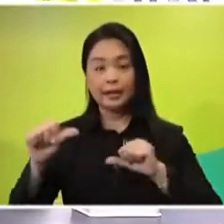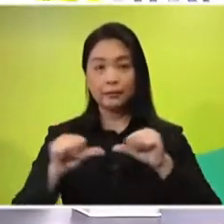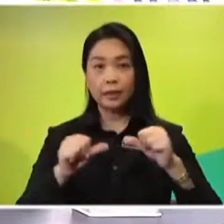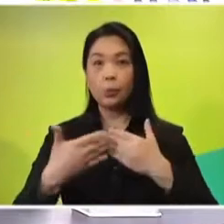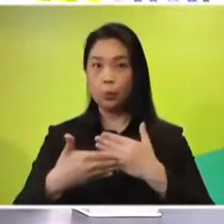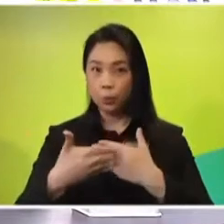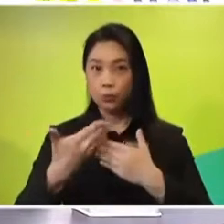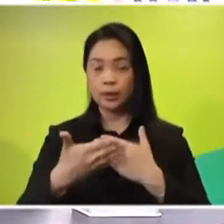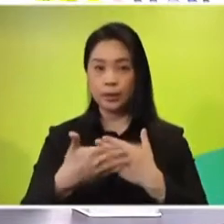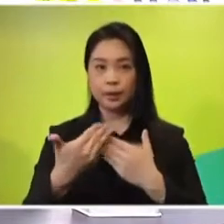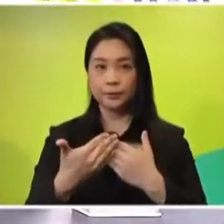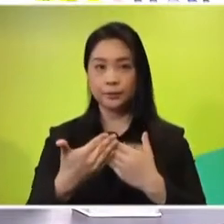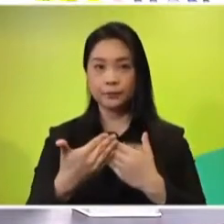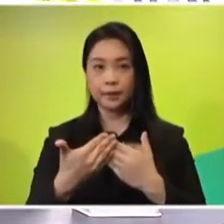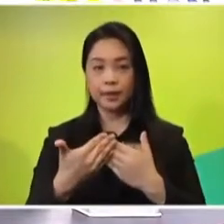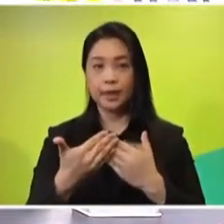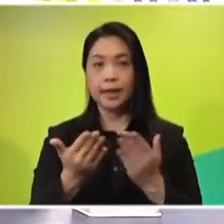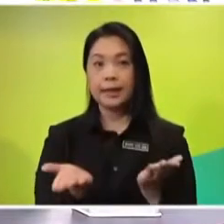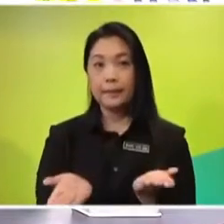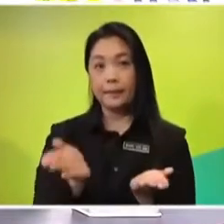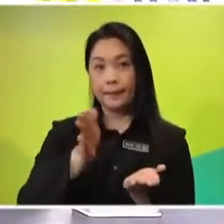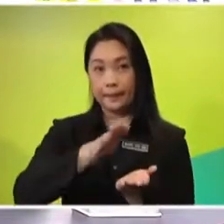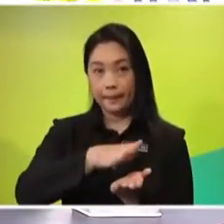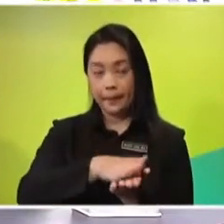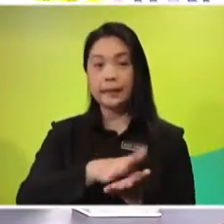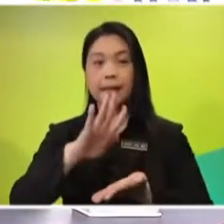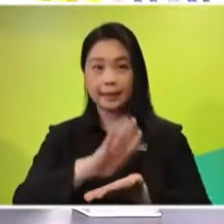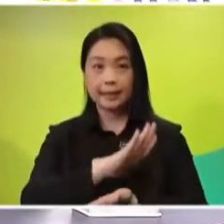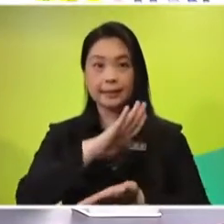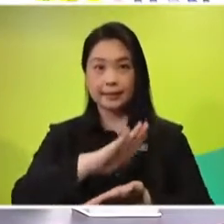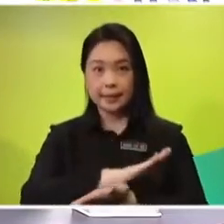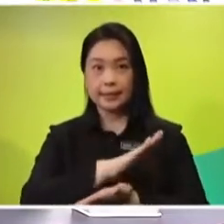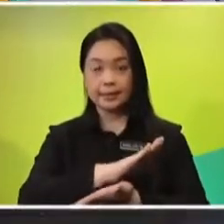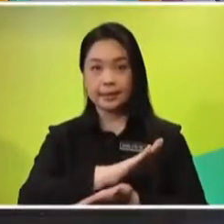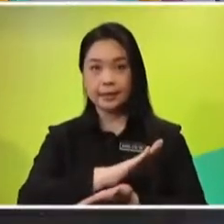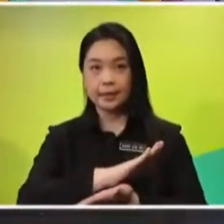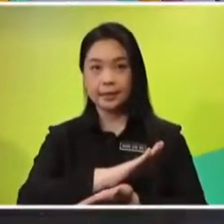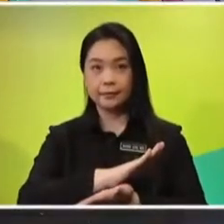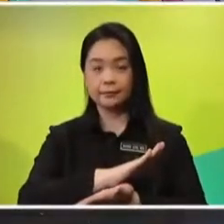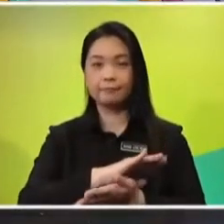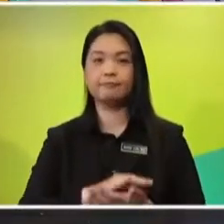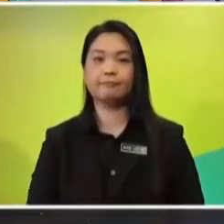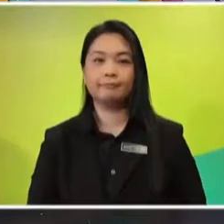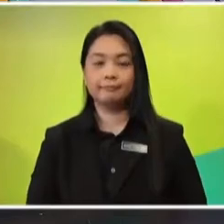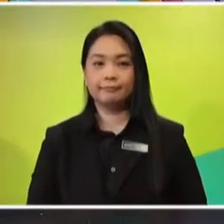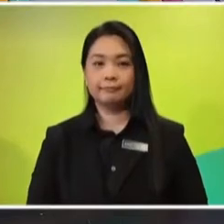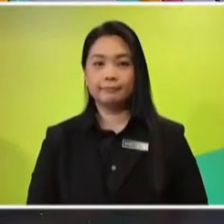Yang sangat mudah iaitu lipatan kertas. Okey, boleh tak? Terima kasih, cikgu. Okey, bagi Mira satu, bagi